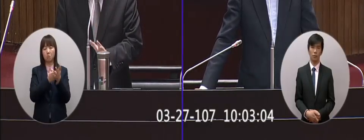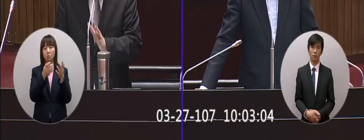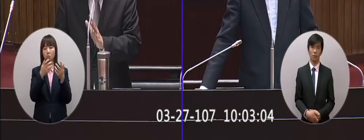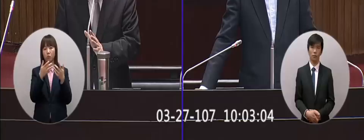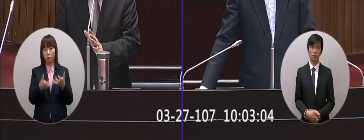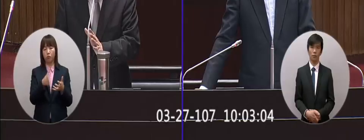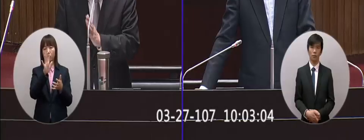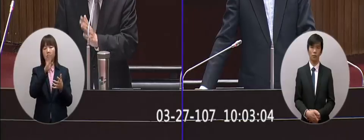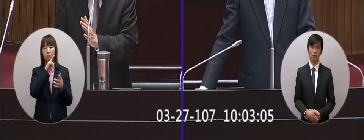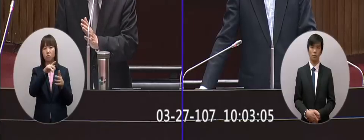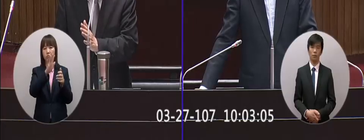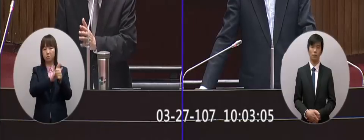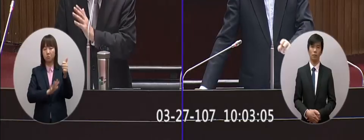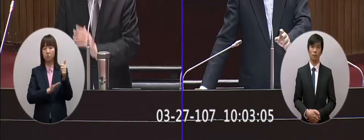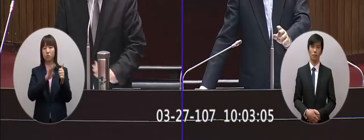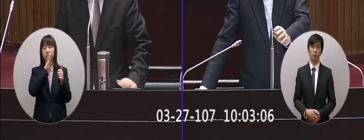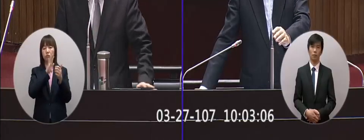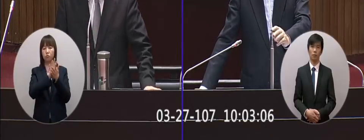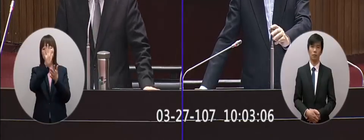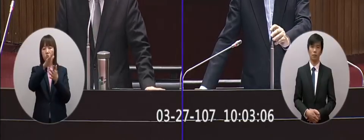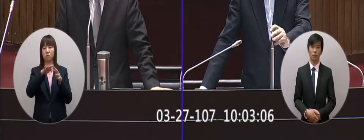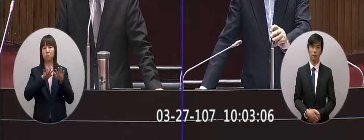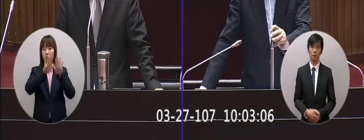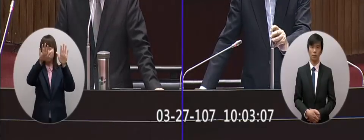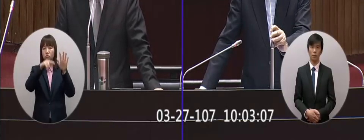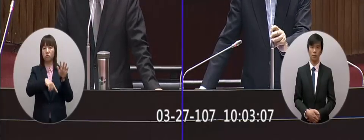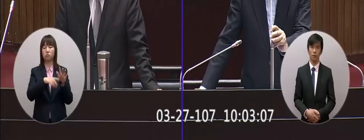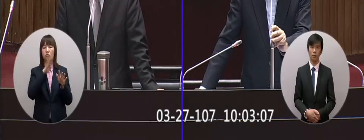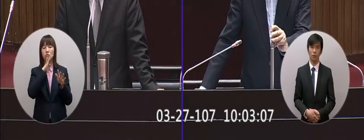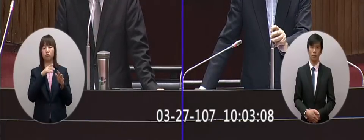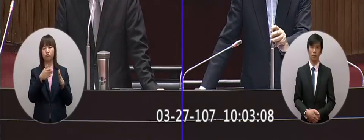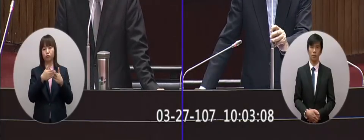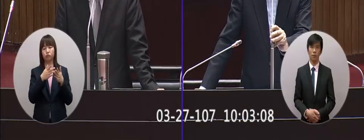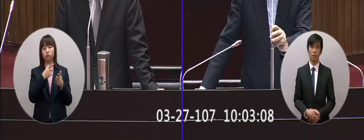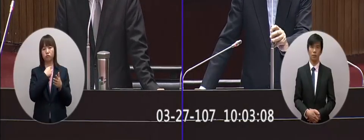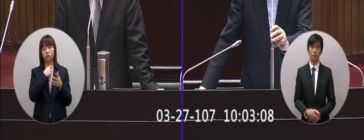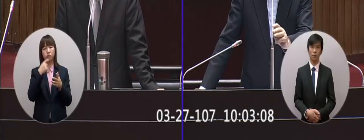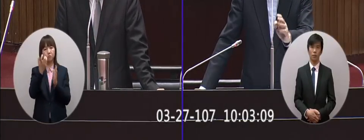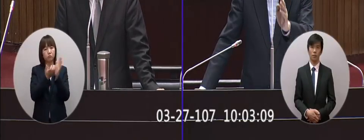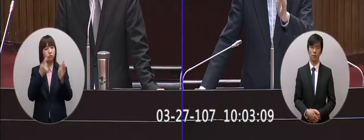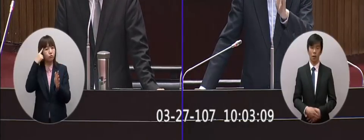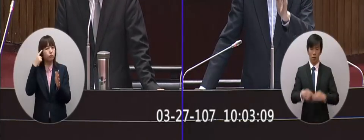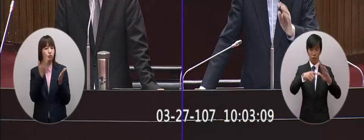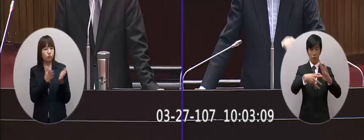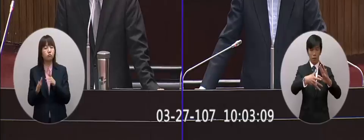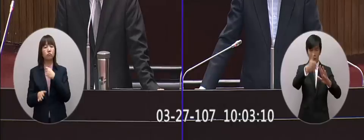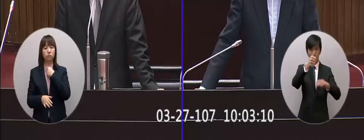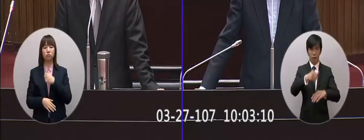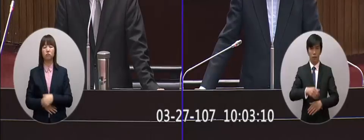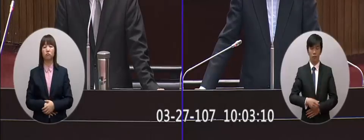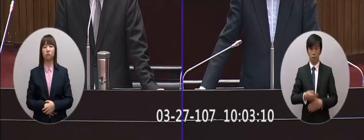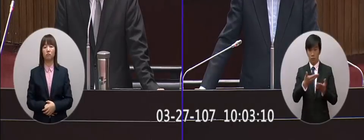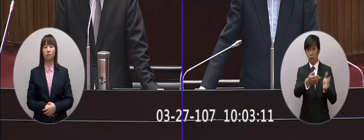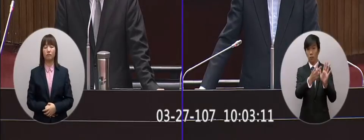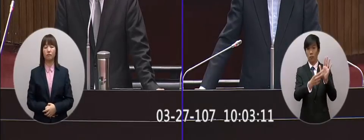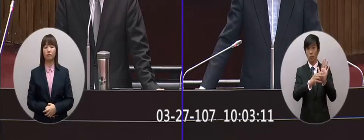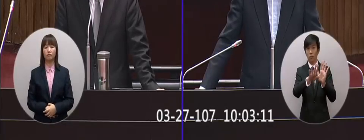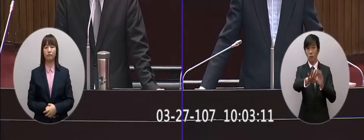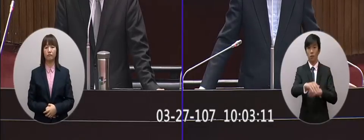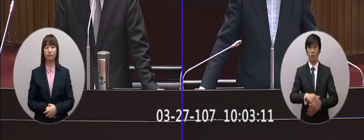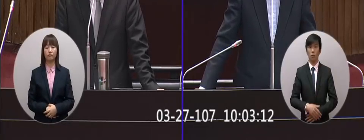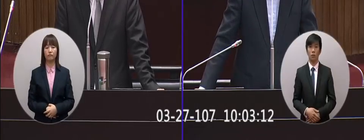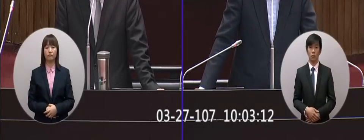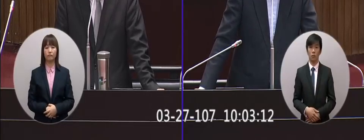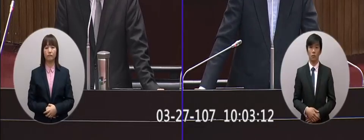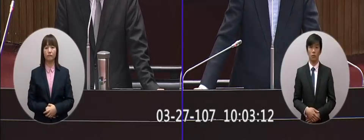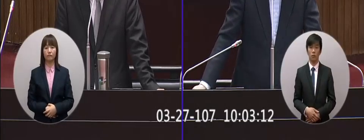这个问题会限制北部的后续的发展，我们不得不未雨绸缪了。 我让你讲了， 是 在你